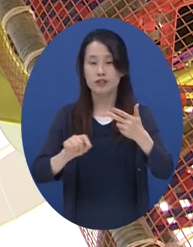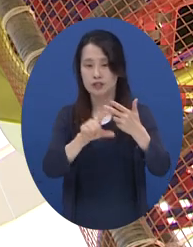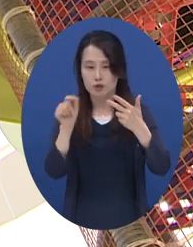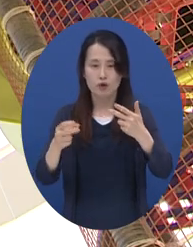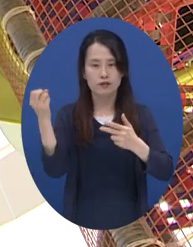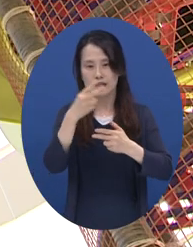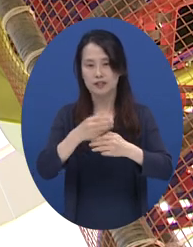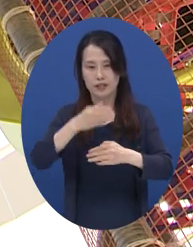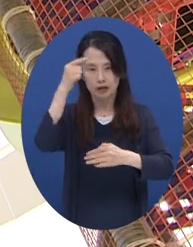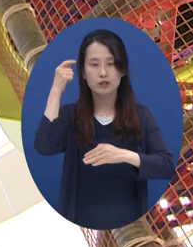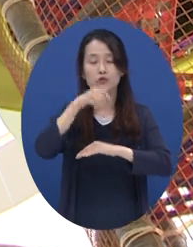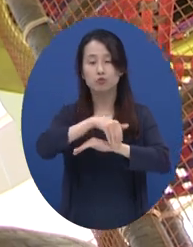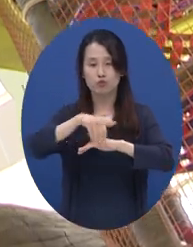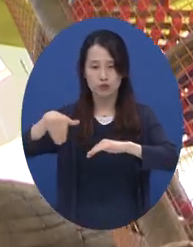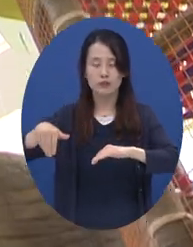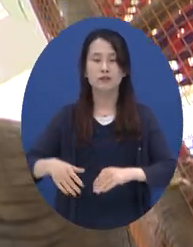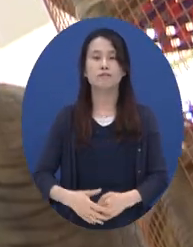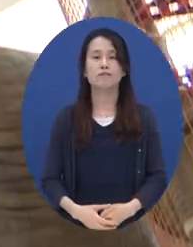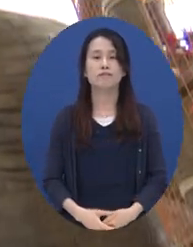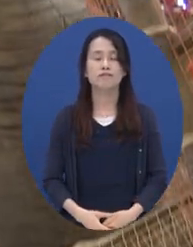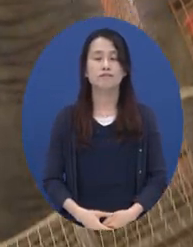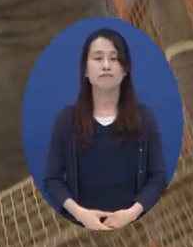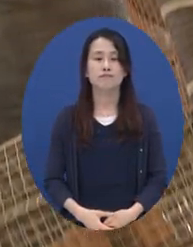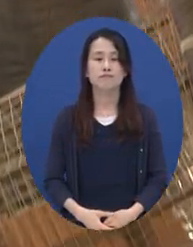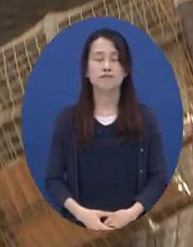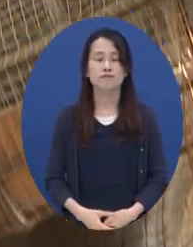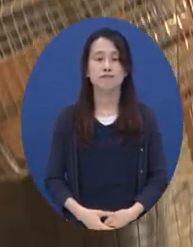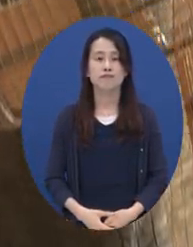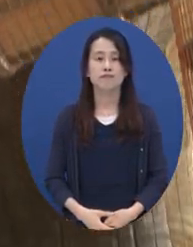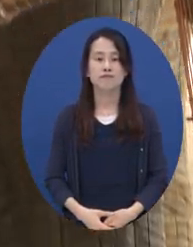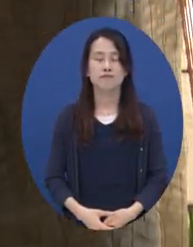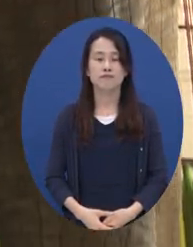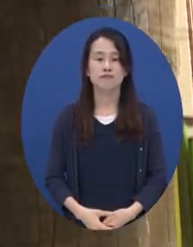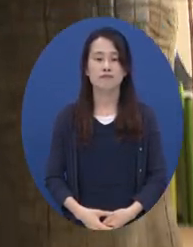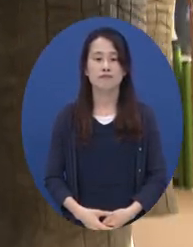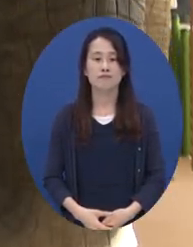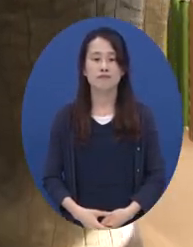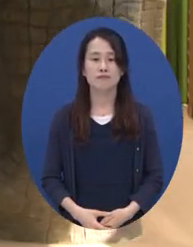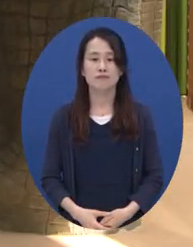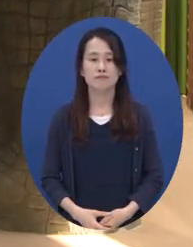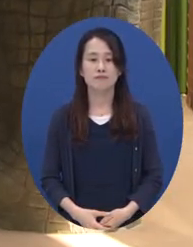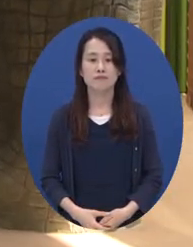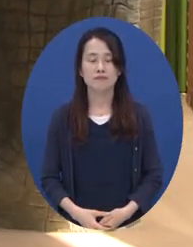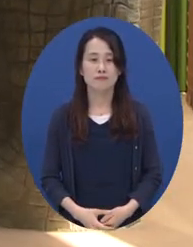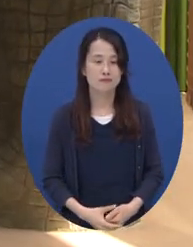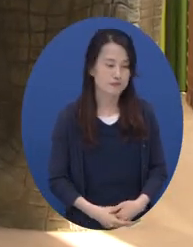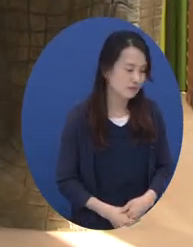2020년 7월 재개관할 예정입니다. 경기주TV 김태희입니다.